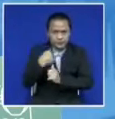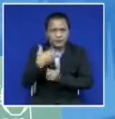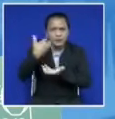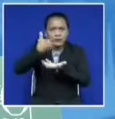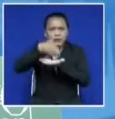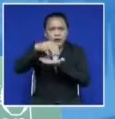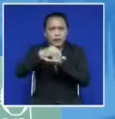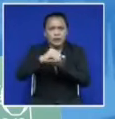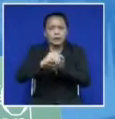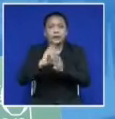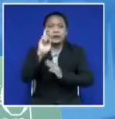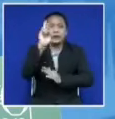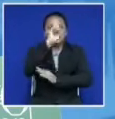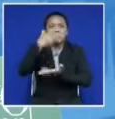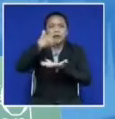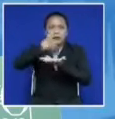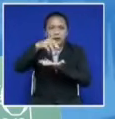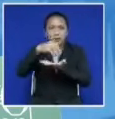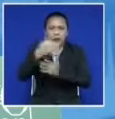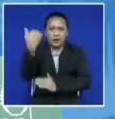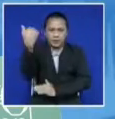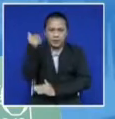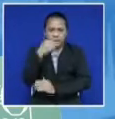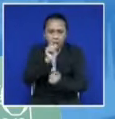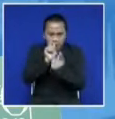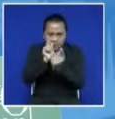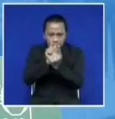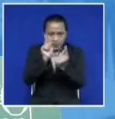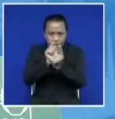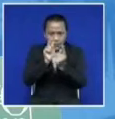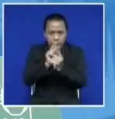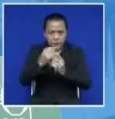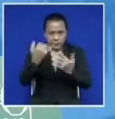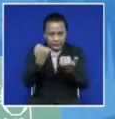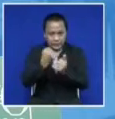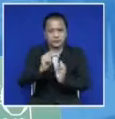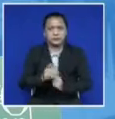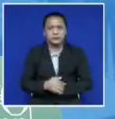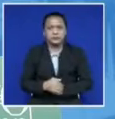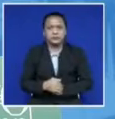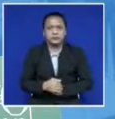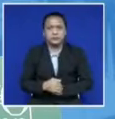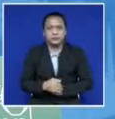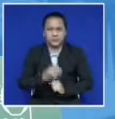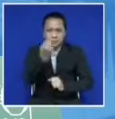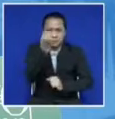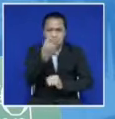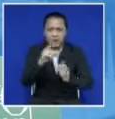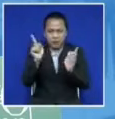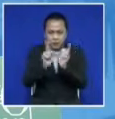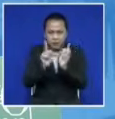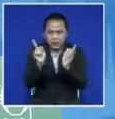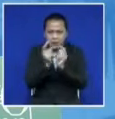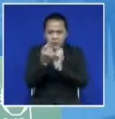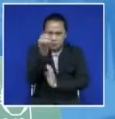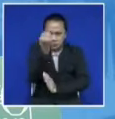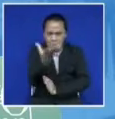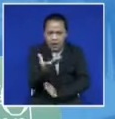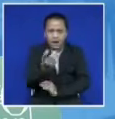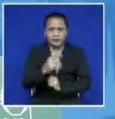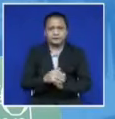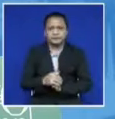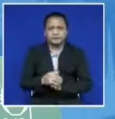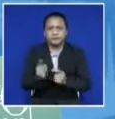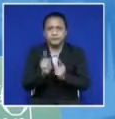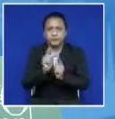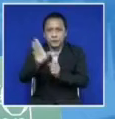งานไกลเมื่อก่อนเที่ยงนะครับว่าเราพบครั้งนี้เป็นครั้งที่มากที่สุดในประเทศไทยนะครับเ